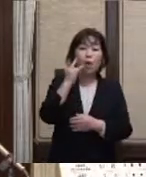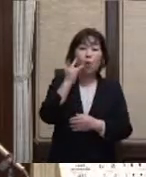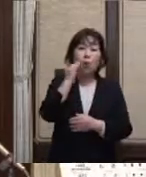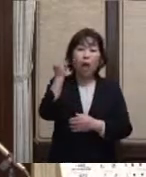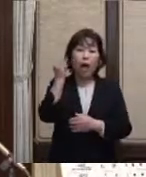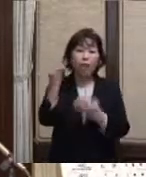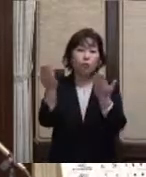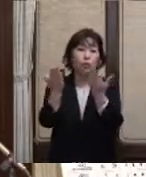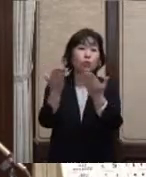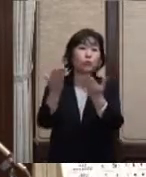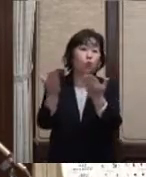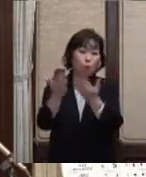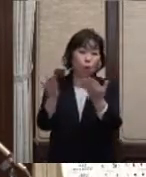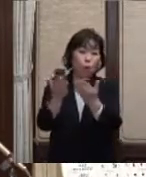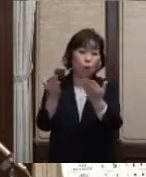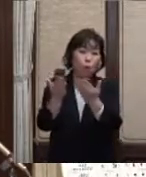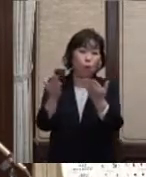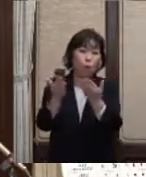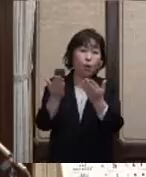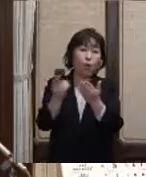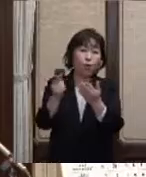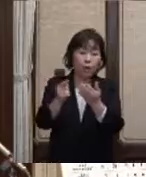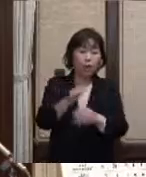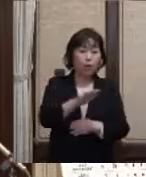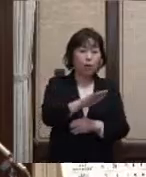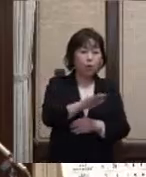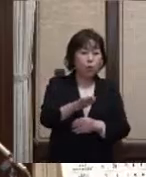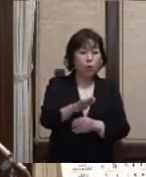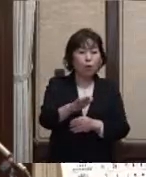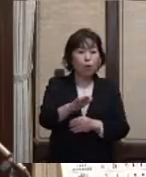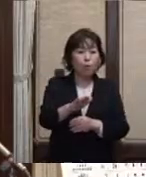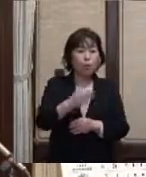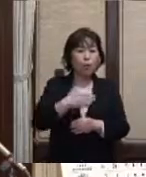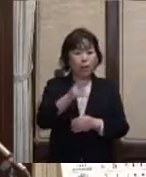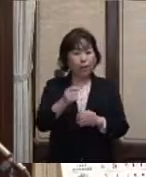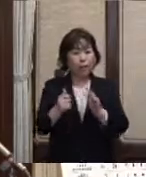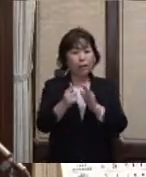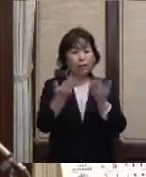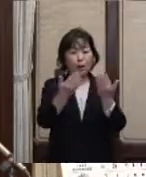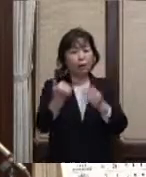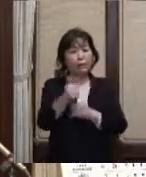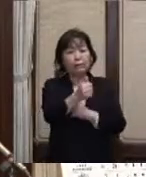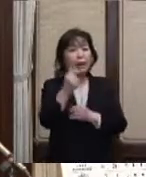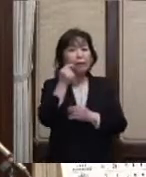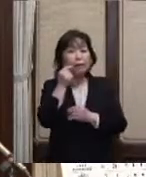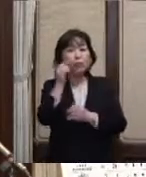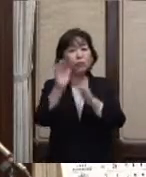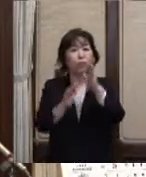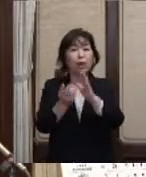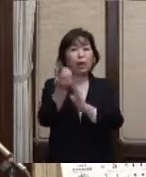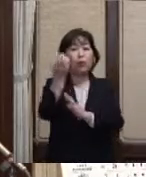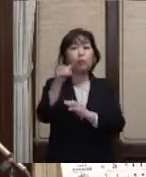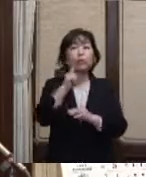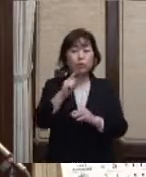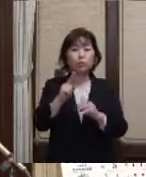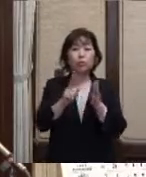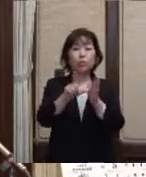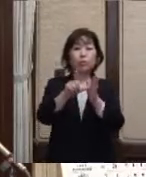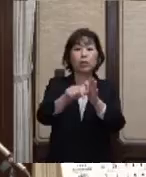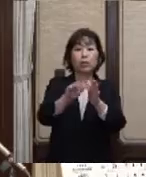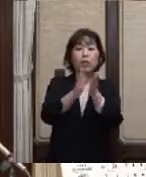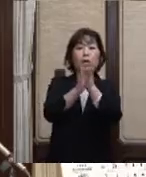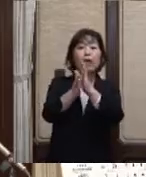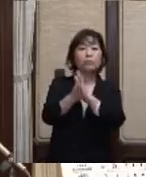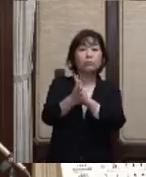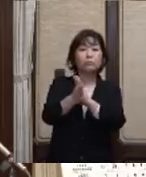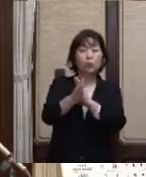業によって、子どもさんが登校できないような事態があったと、それに関しては、知事の結論で、県